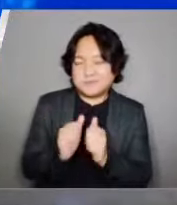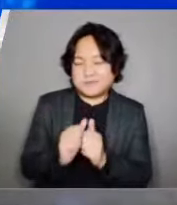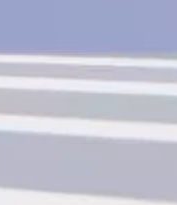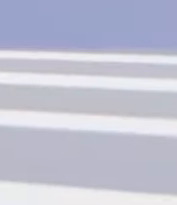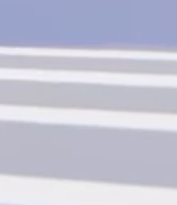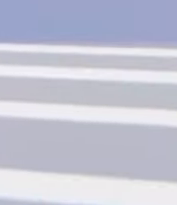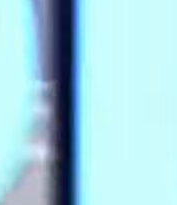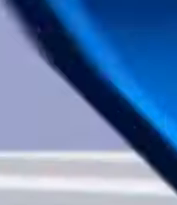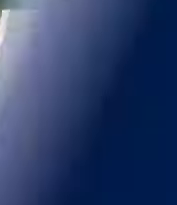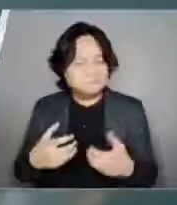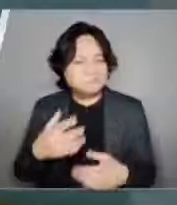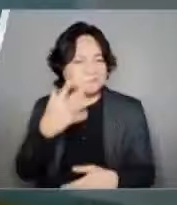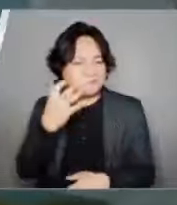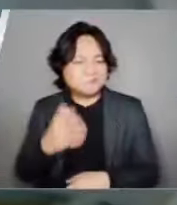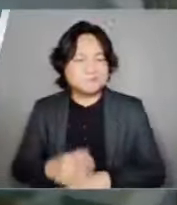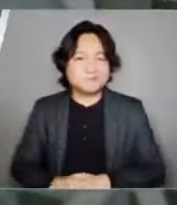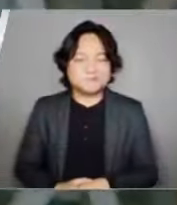Karamper.